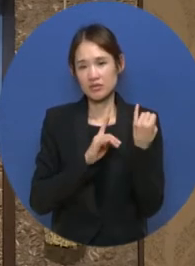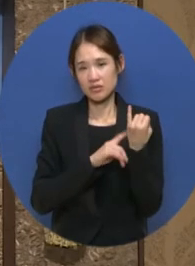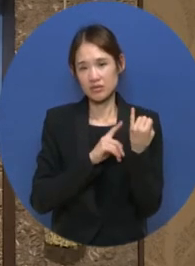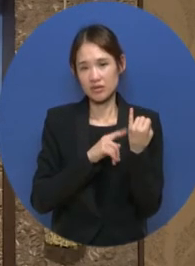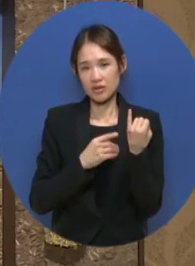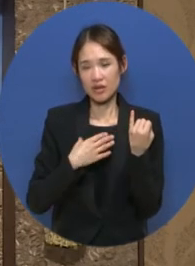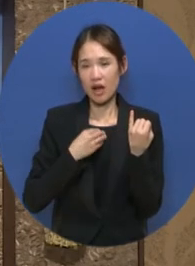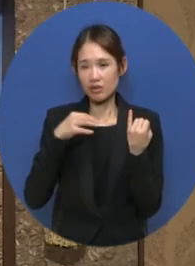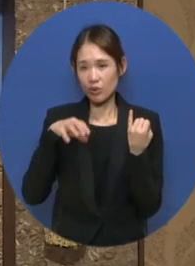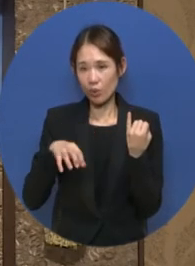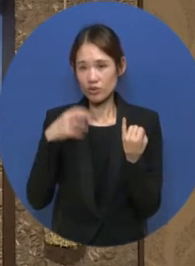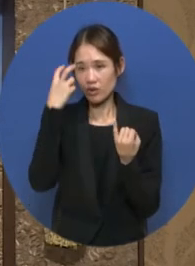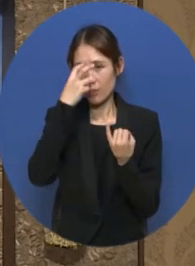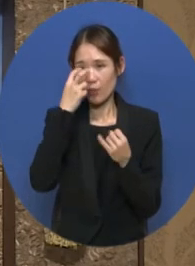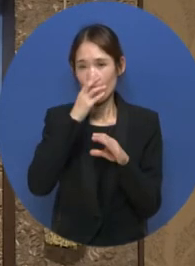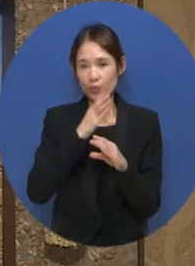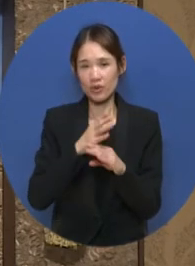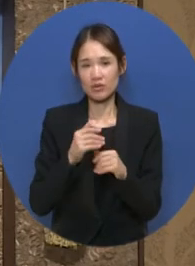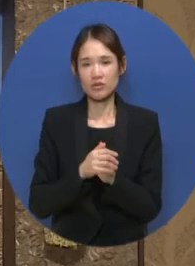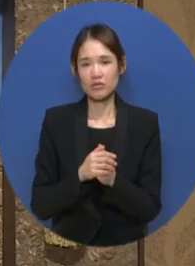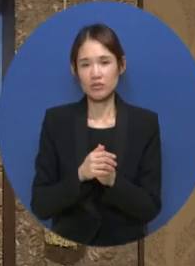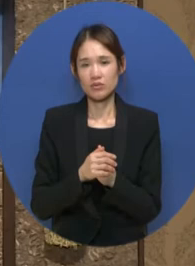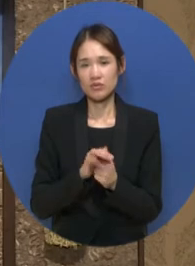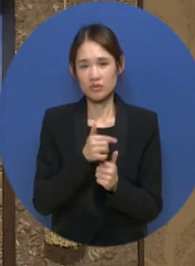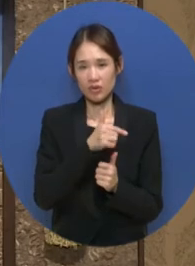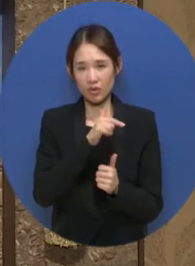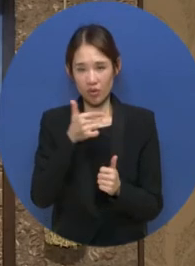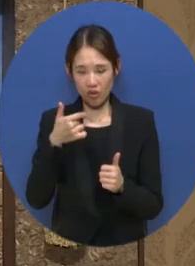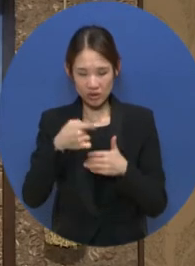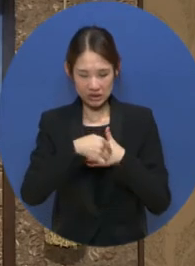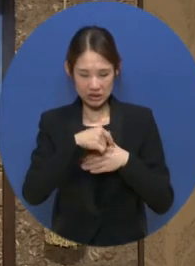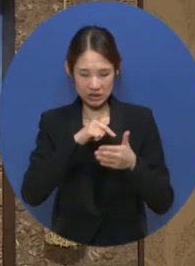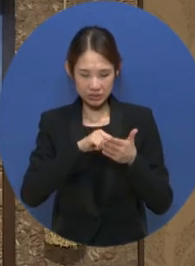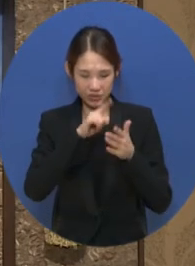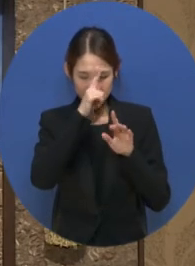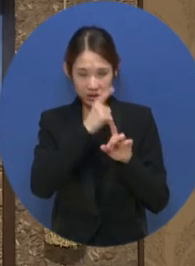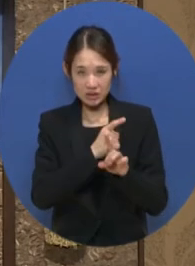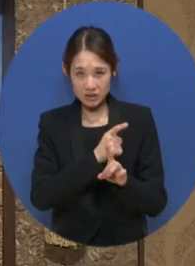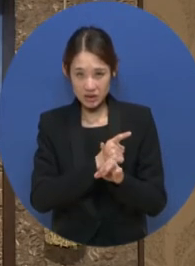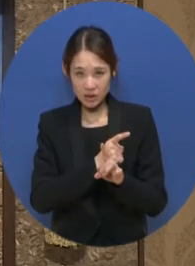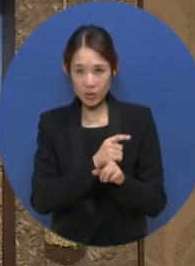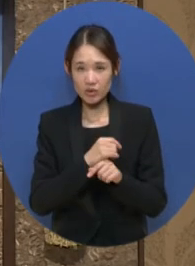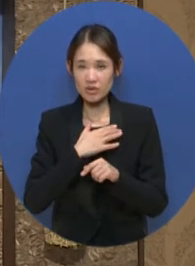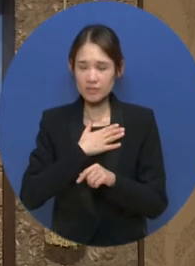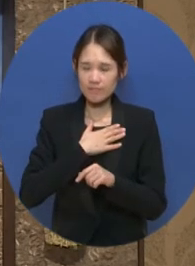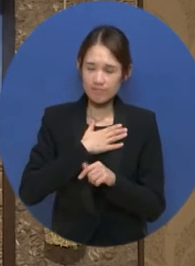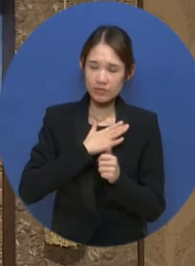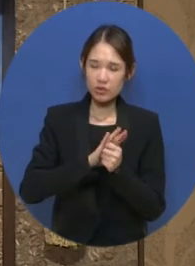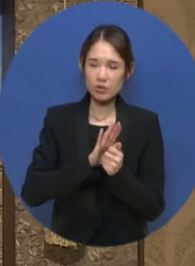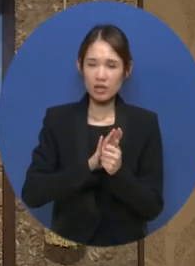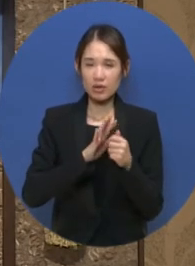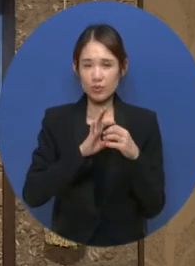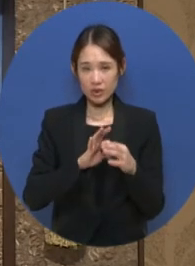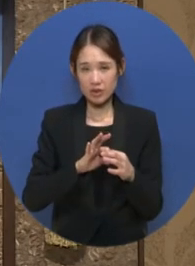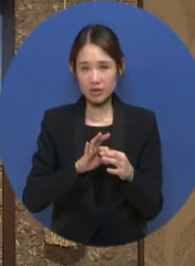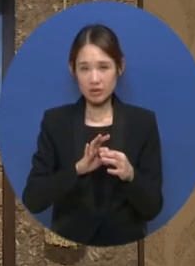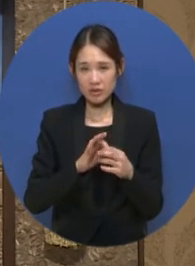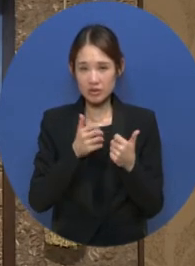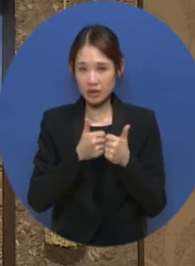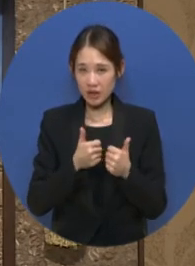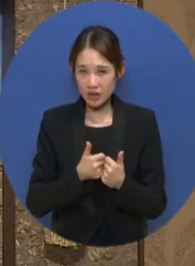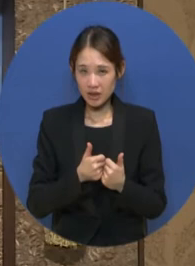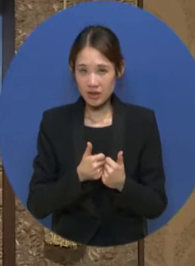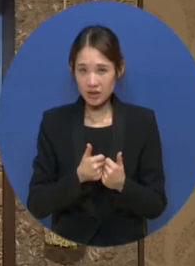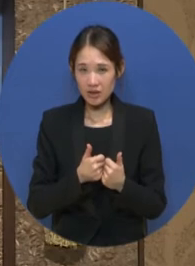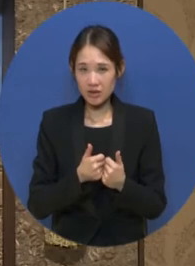이제 안전한 곳에서 보호를 받고 있고 또 여러 가지 심리적인 치료 라든지 또 정석 지질이 와 관련된 상담 들